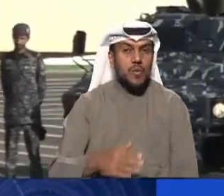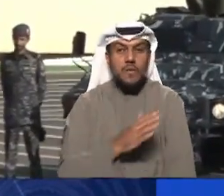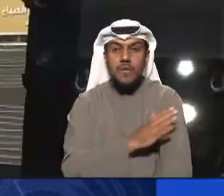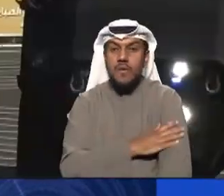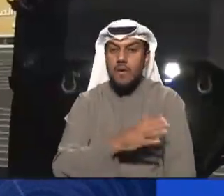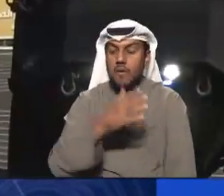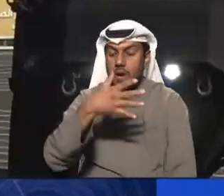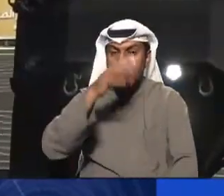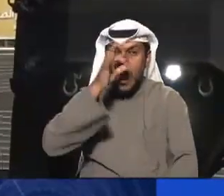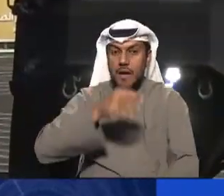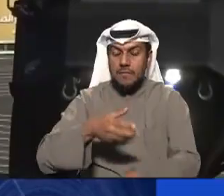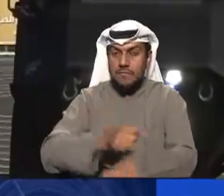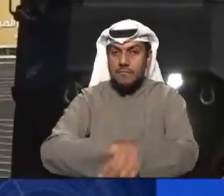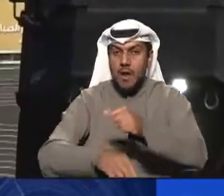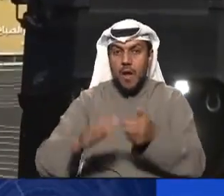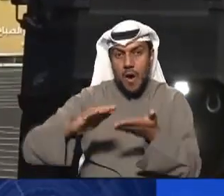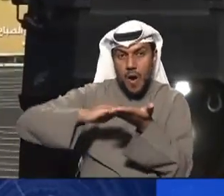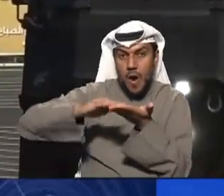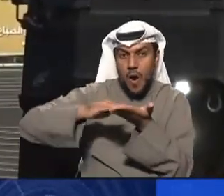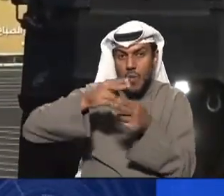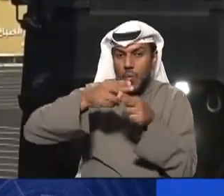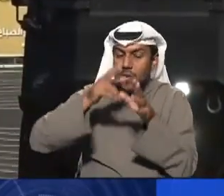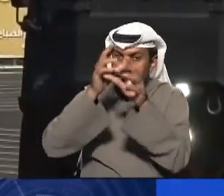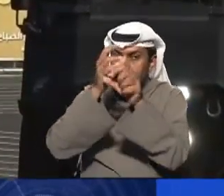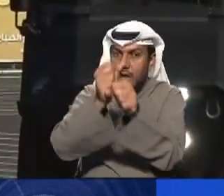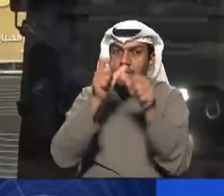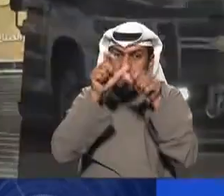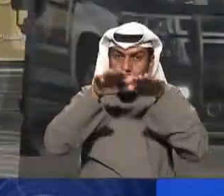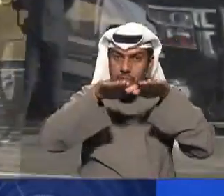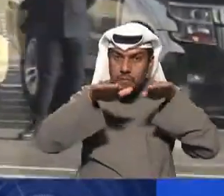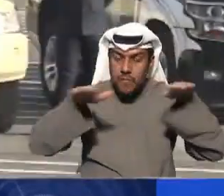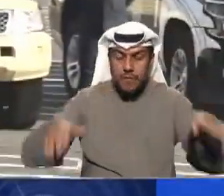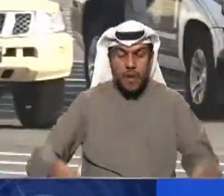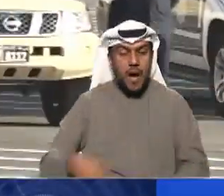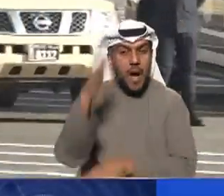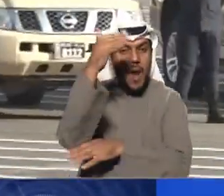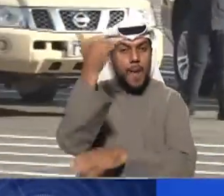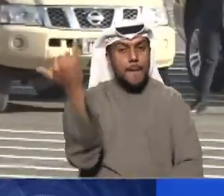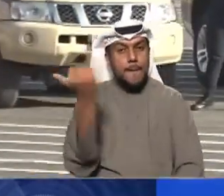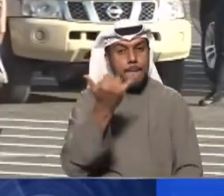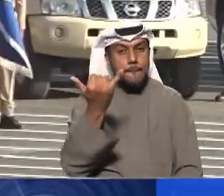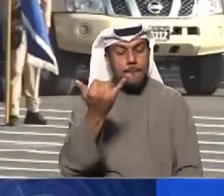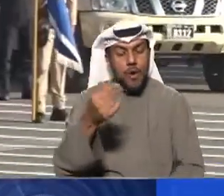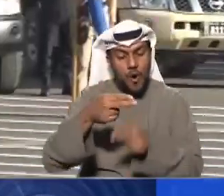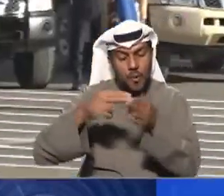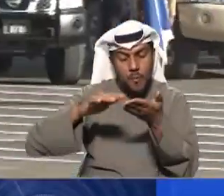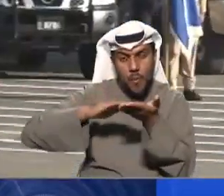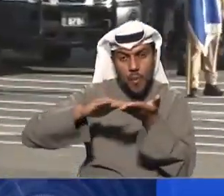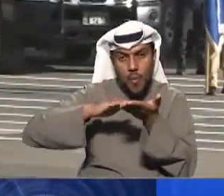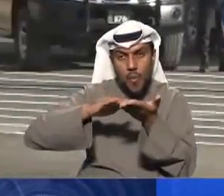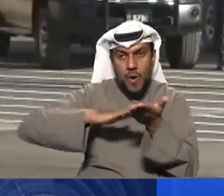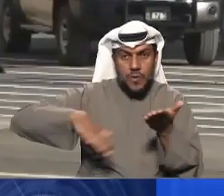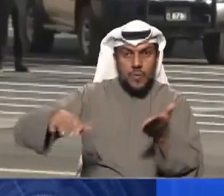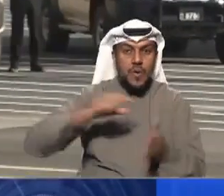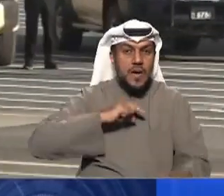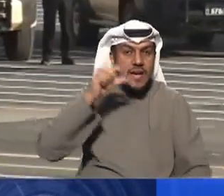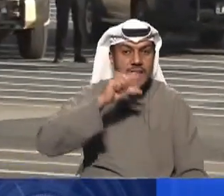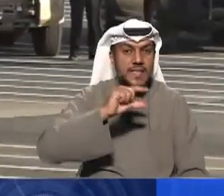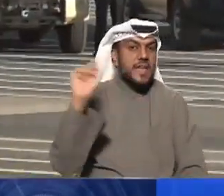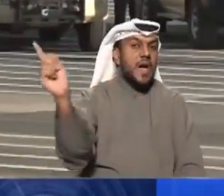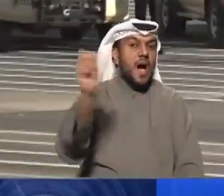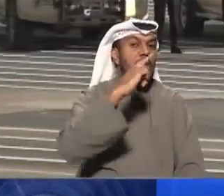حماية هذه الأرض الطيبة من أجل استمرار مسيرة البناء وإعلاء مكانة الكويت إقليميا وعربيا